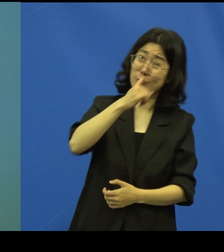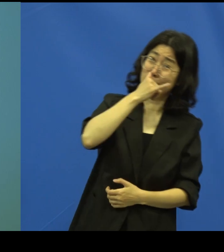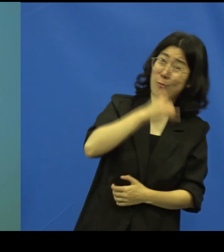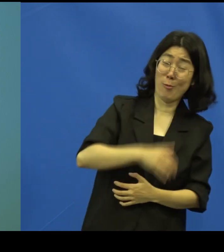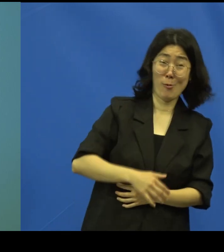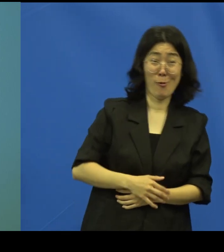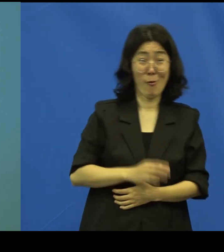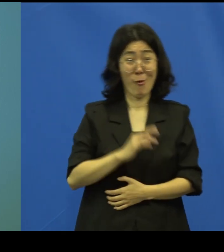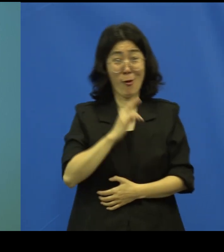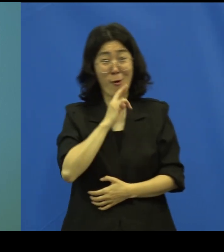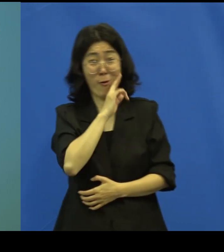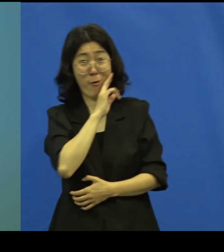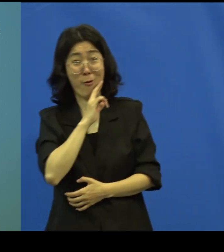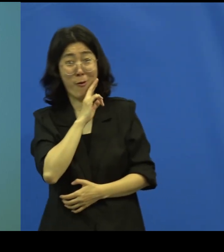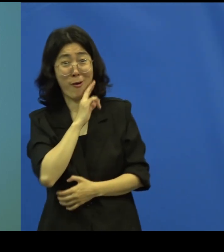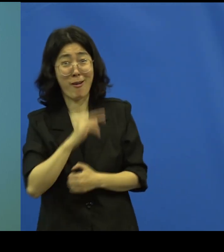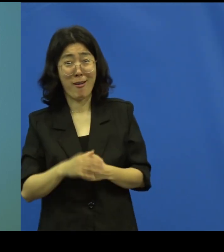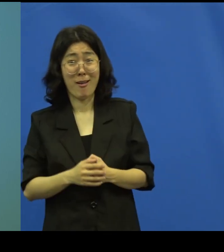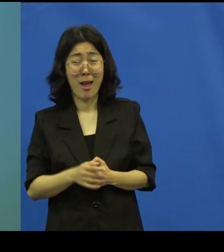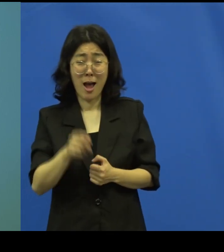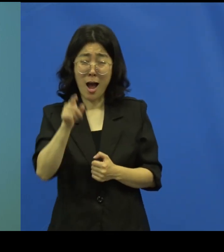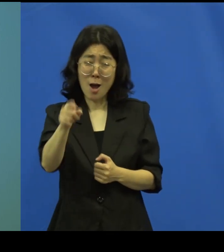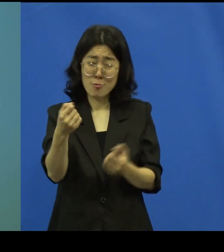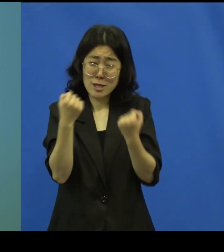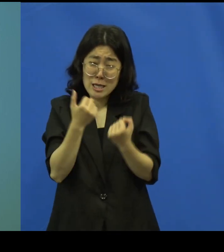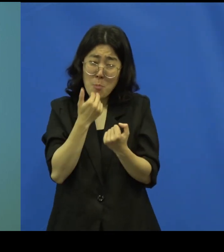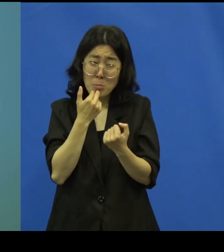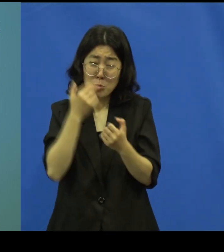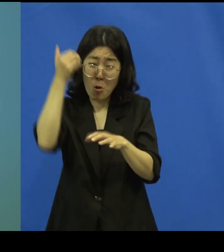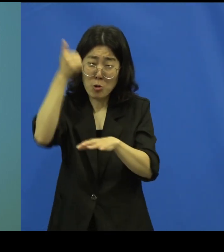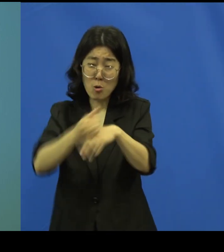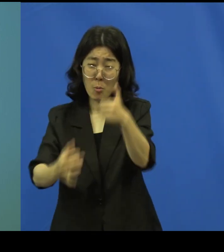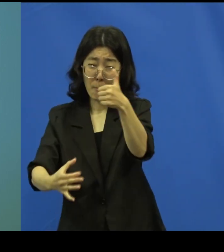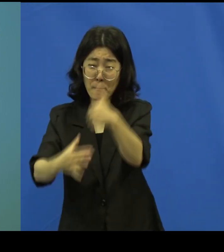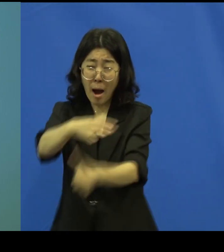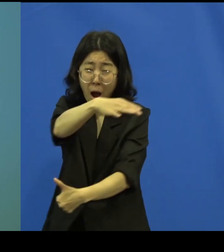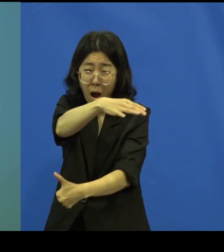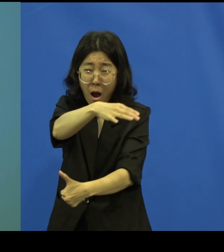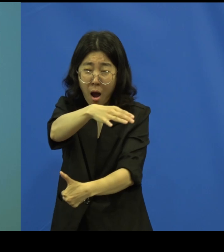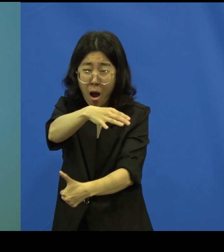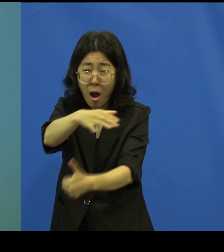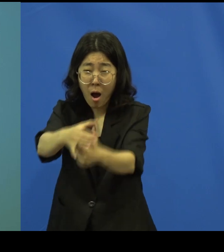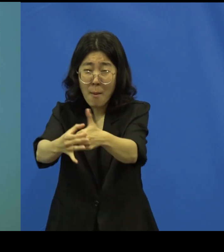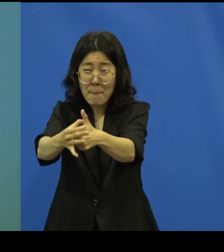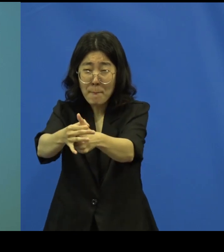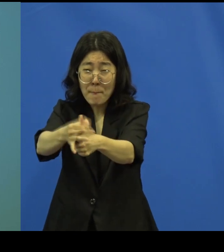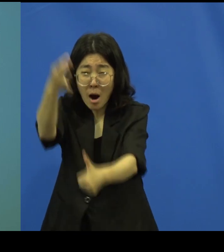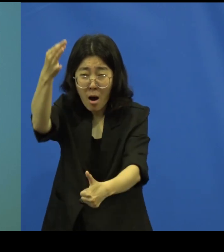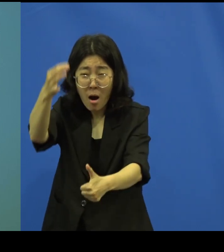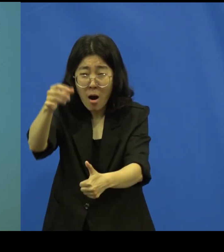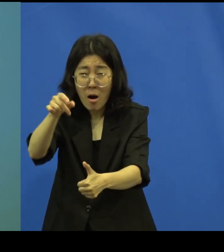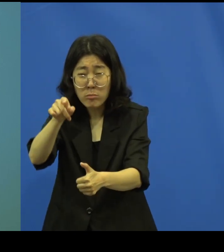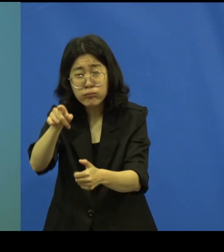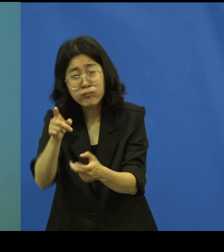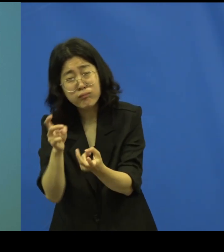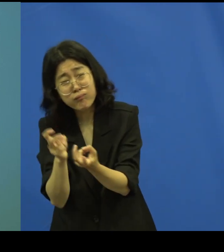아무리 봐도 죽임을 당한 어린 양이 뭐가 구원자냐는 거죠. 매력적이지 않아요, 어린